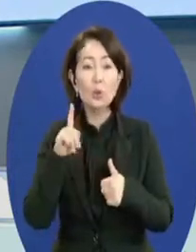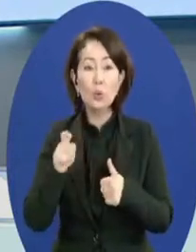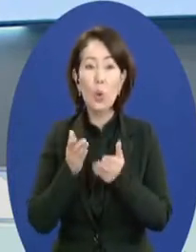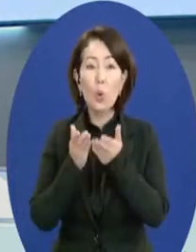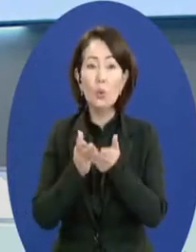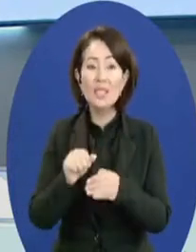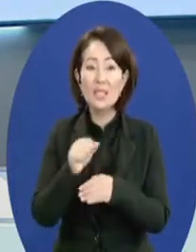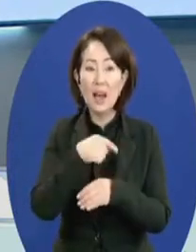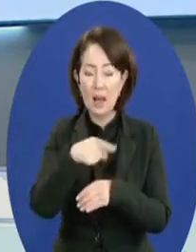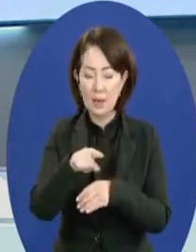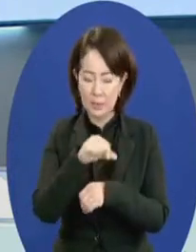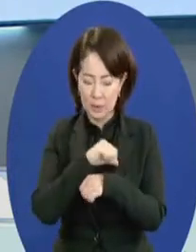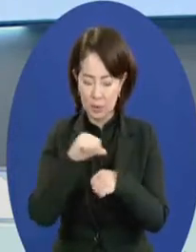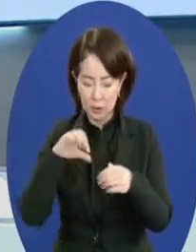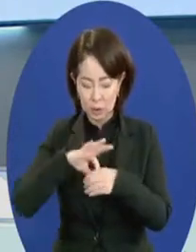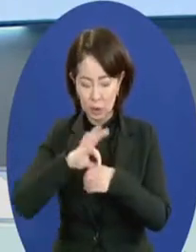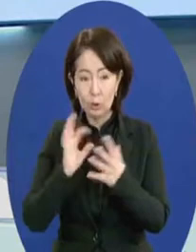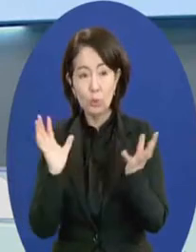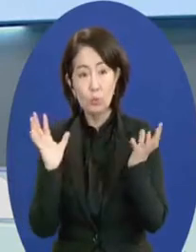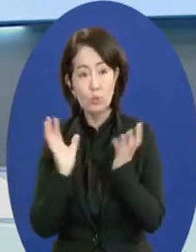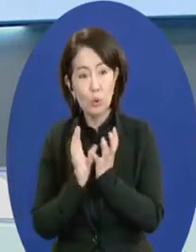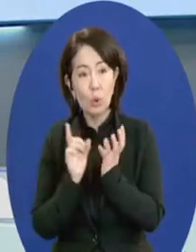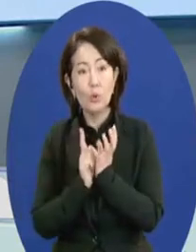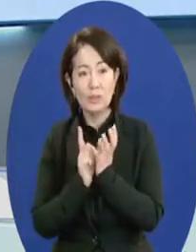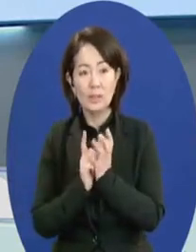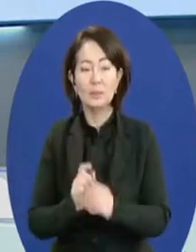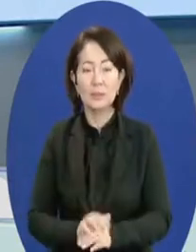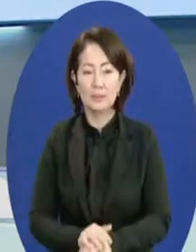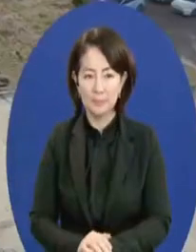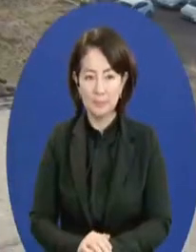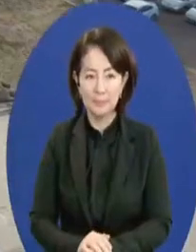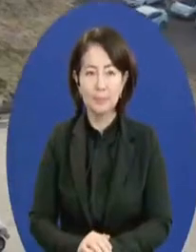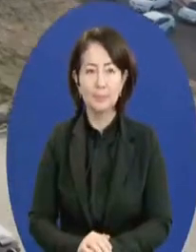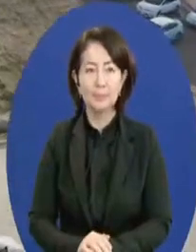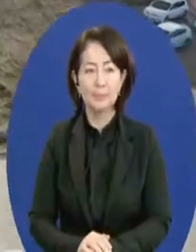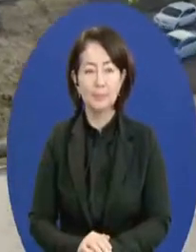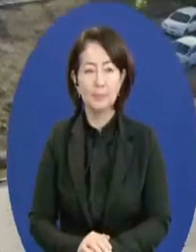хөрсөх Хөмсгөл аймгийн иргэд сонгогчдтай уулзсан байна.